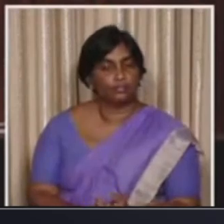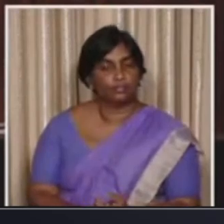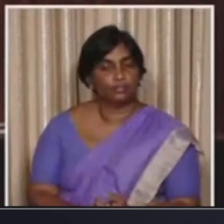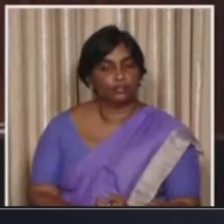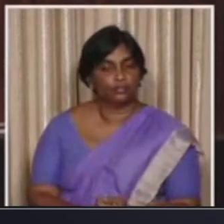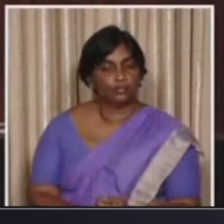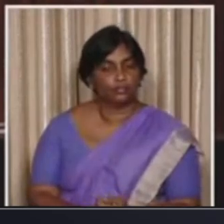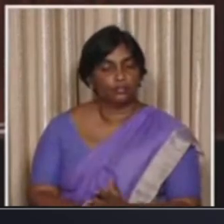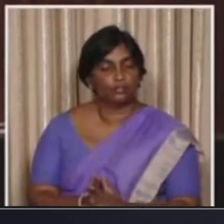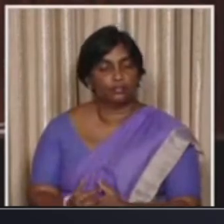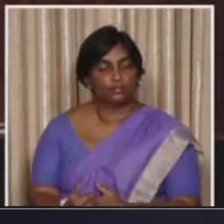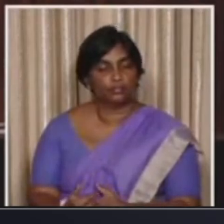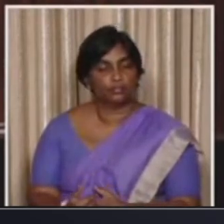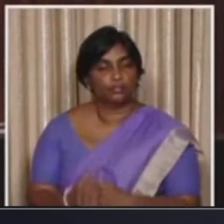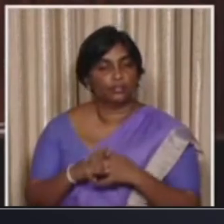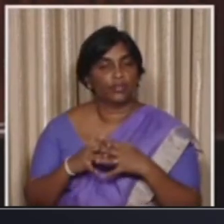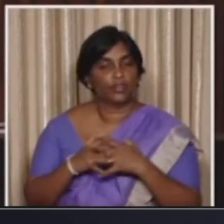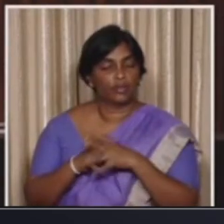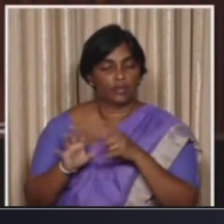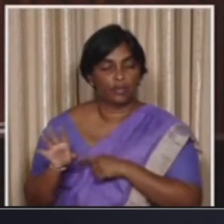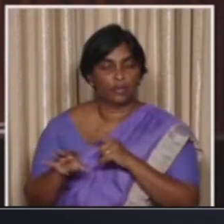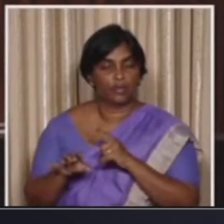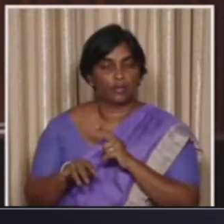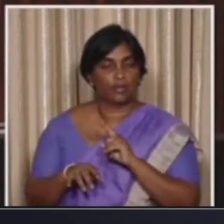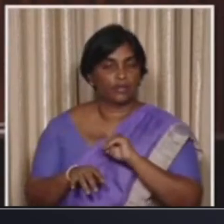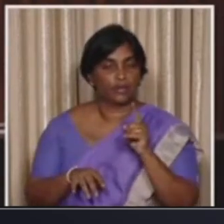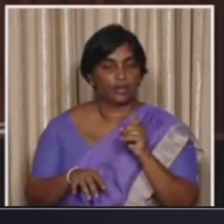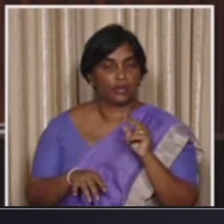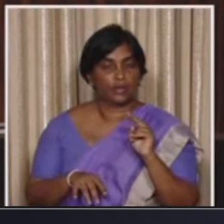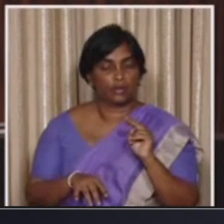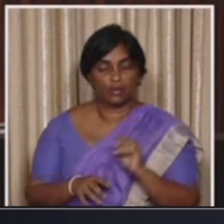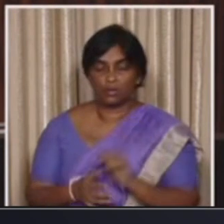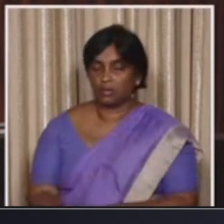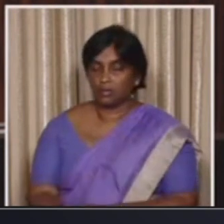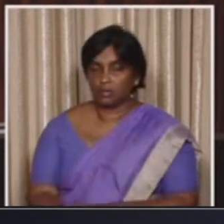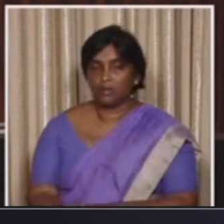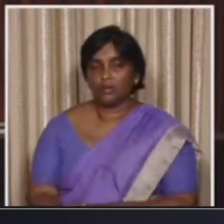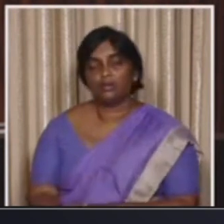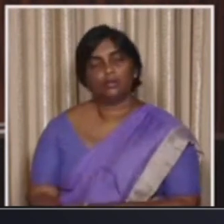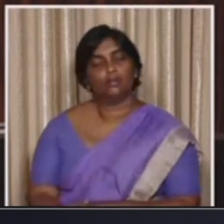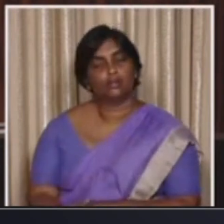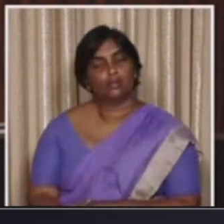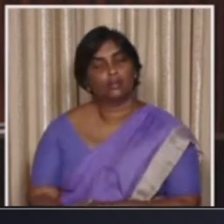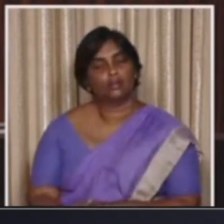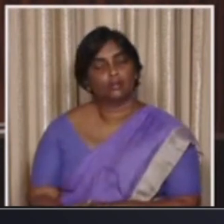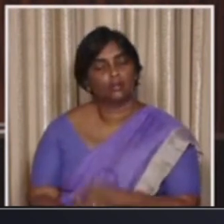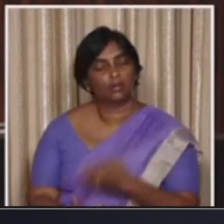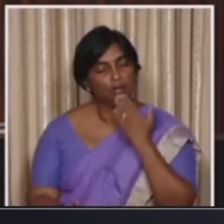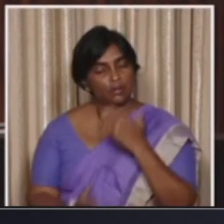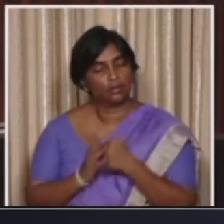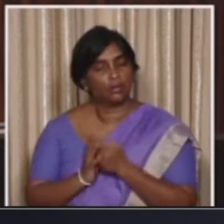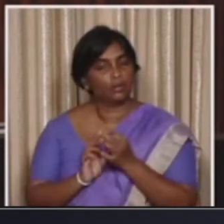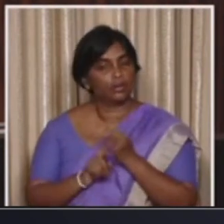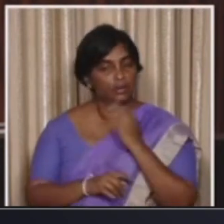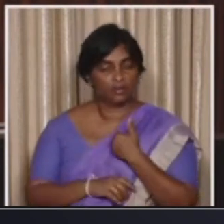Honorable Vasanthayapa Bandara, you have 20 minutes. Thank you very much, Honorable Presiding Member, giving me a chance